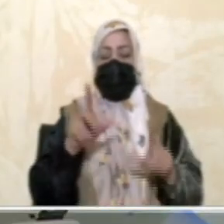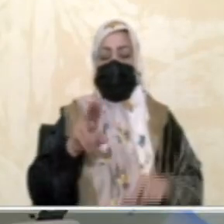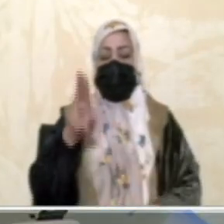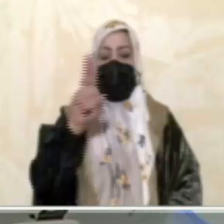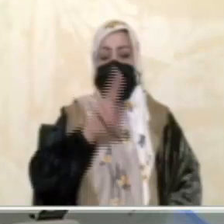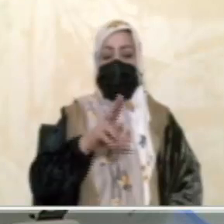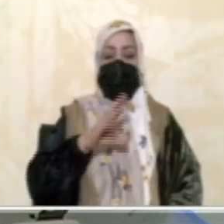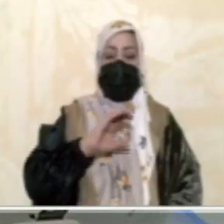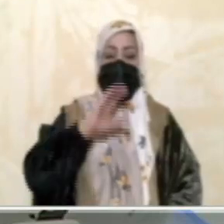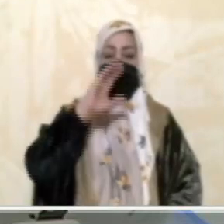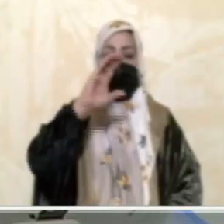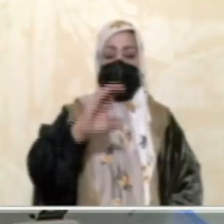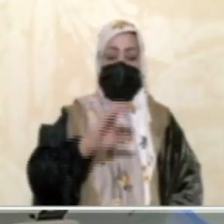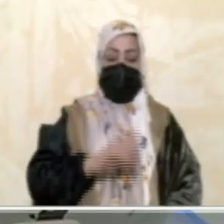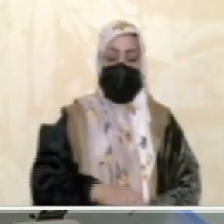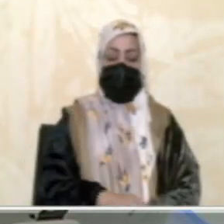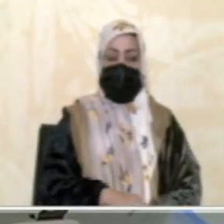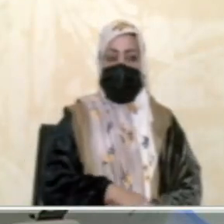فيك